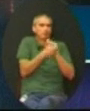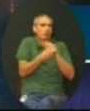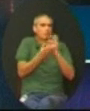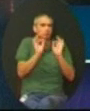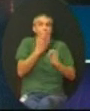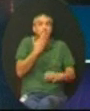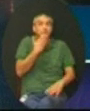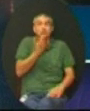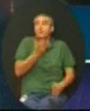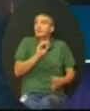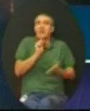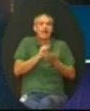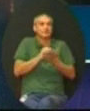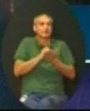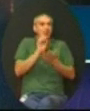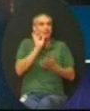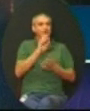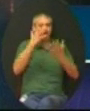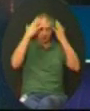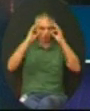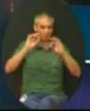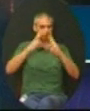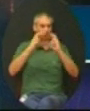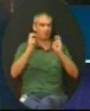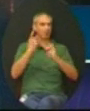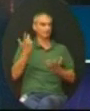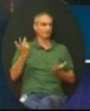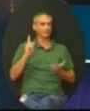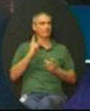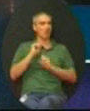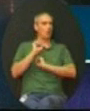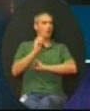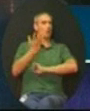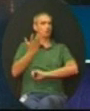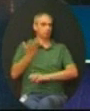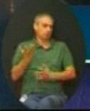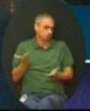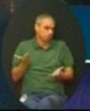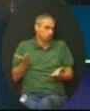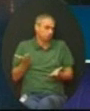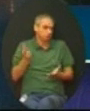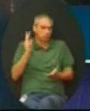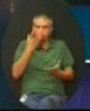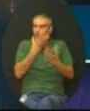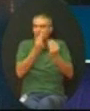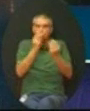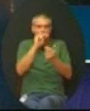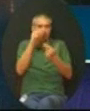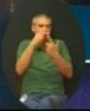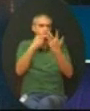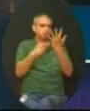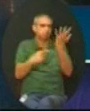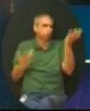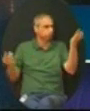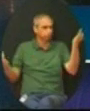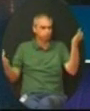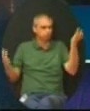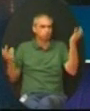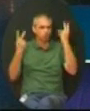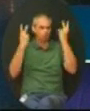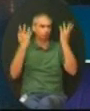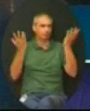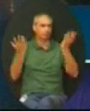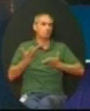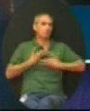של ירושלים מבלי חס וחלילה לפגוע בכבודה של העיר ולהישמע לא פטריוטי? עוד נושא, יש כל כך הרבה נושאים חיוניים אחרים